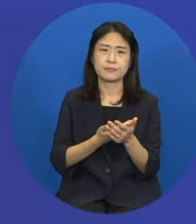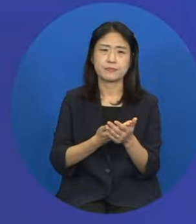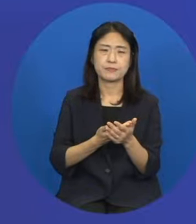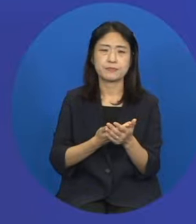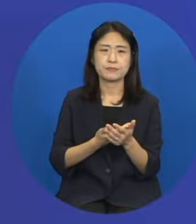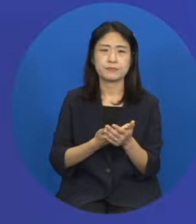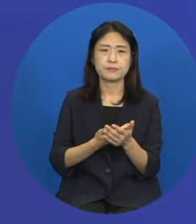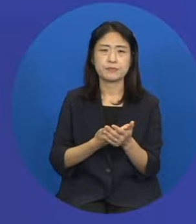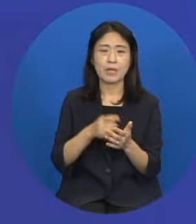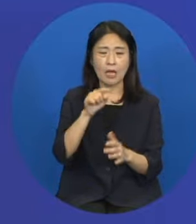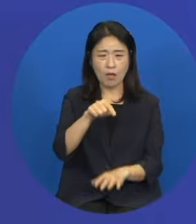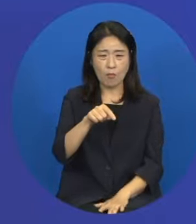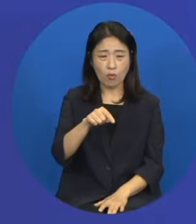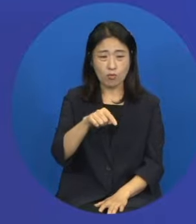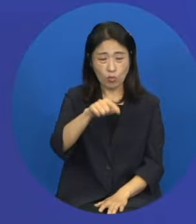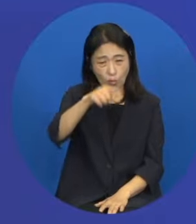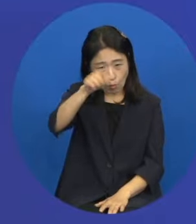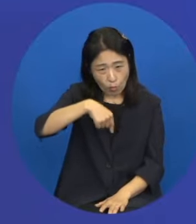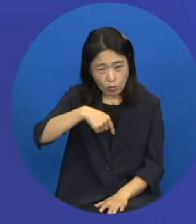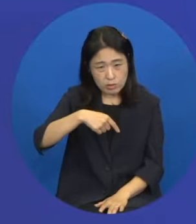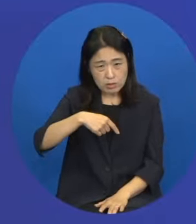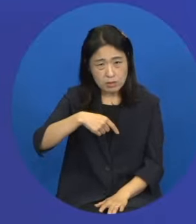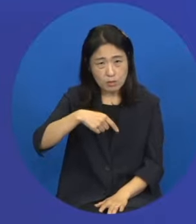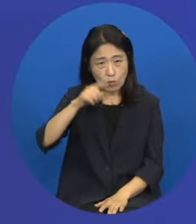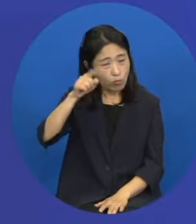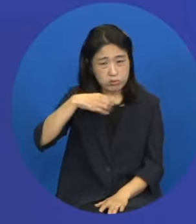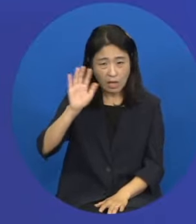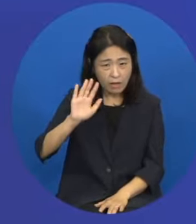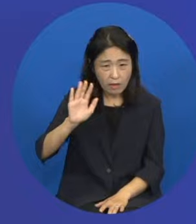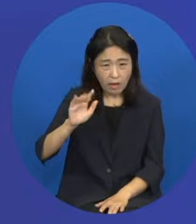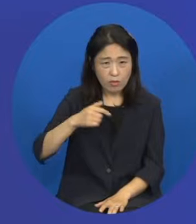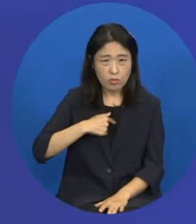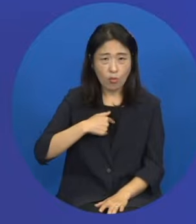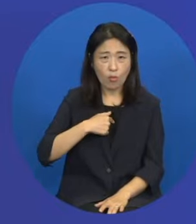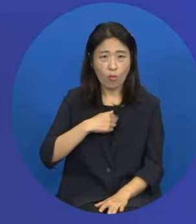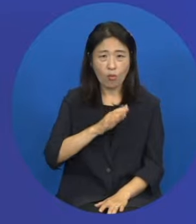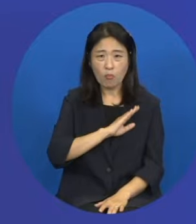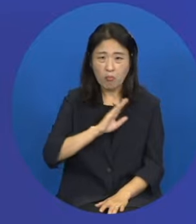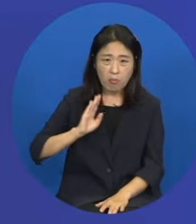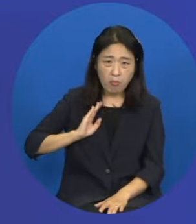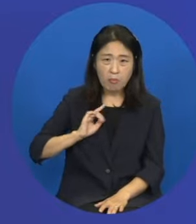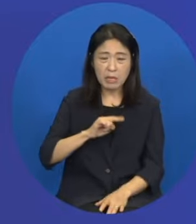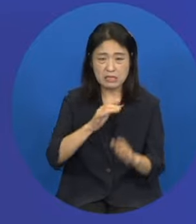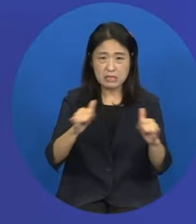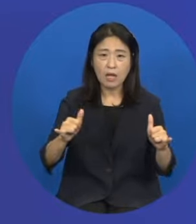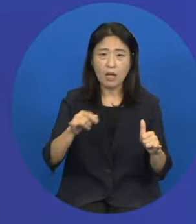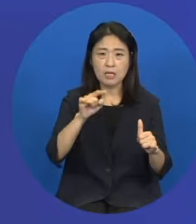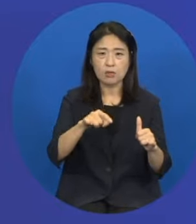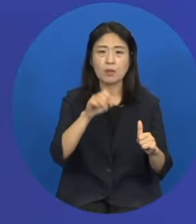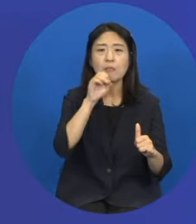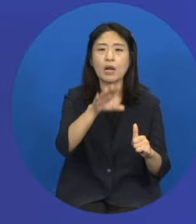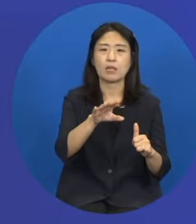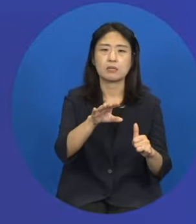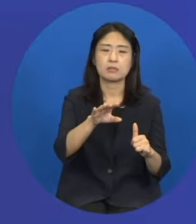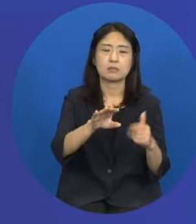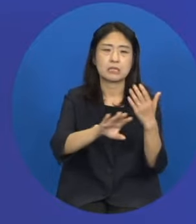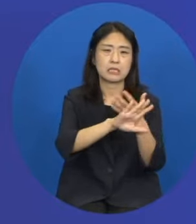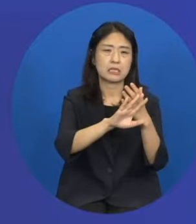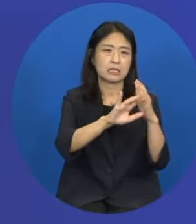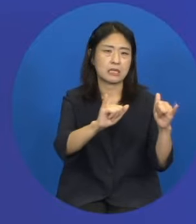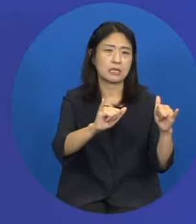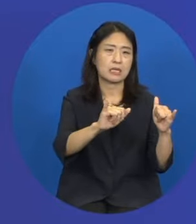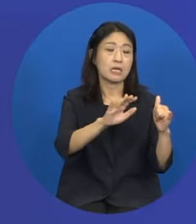뭐 배교자요, 믿음 없는 자로 몰아가는 것은요, 죄송하지만 이방 종교에 더 가깝죠. 저는요, 아까 그